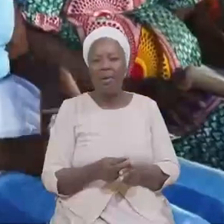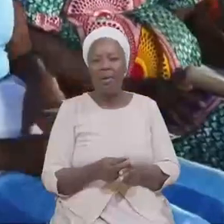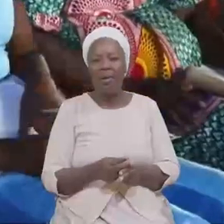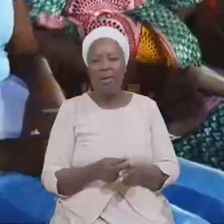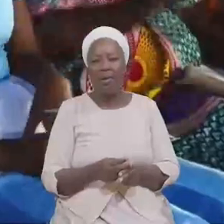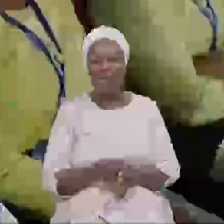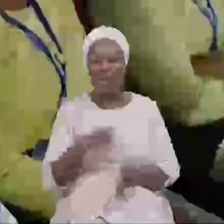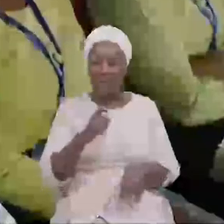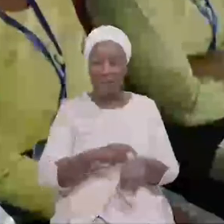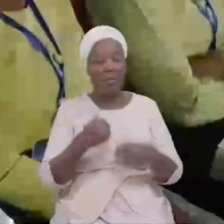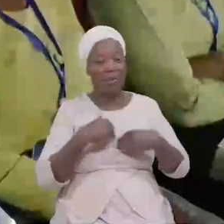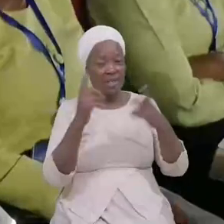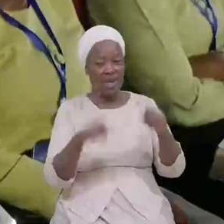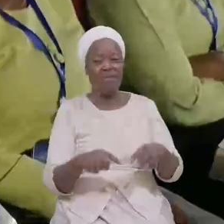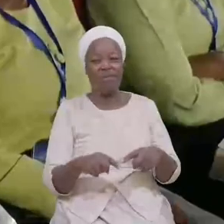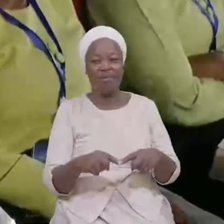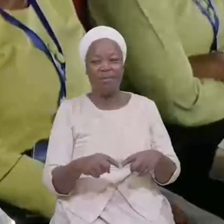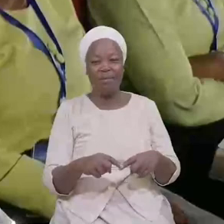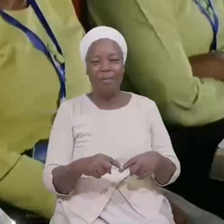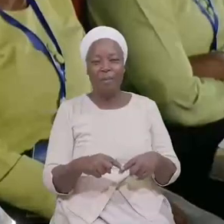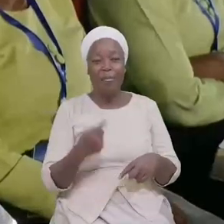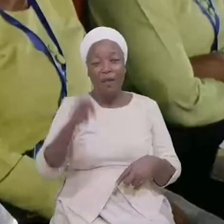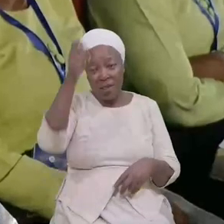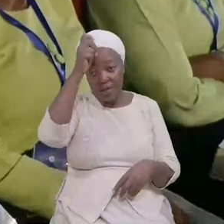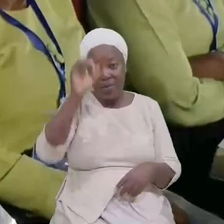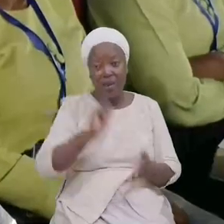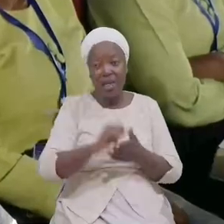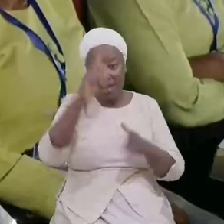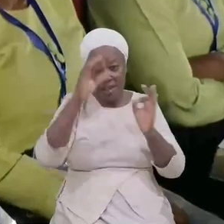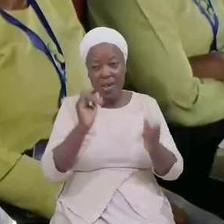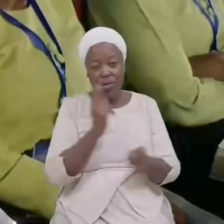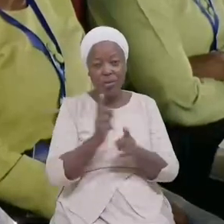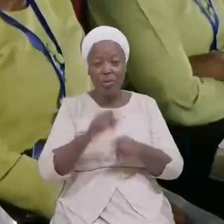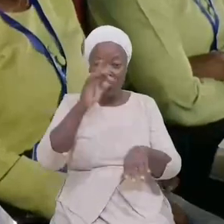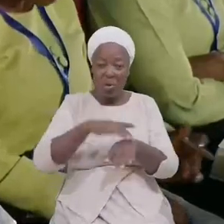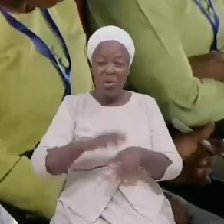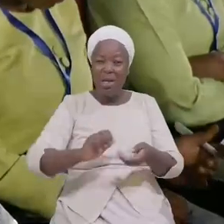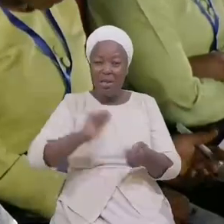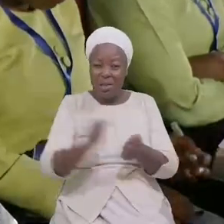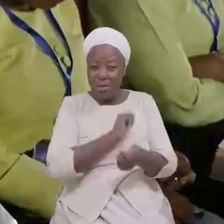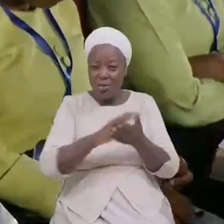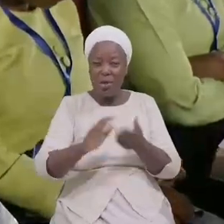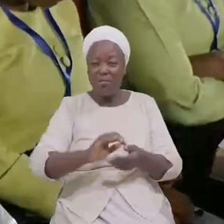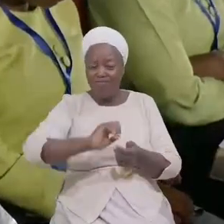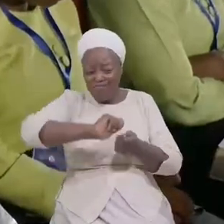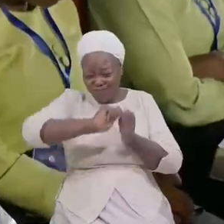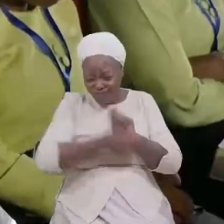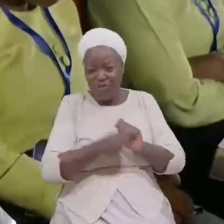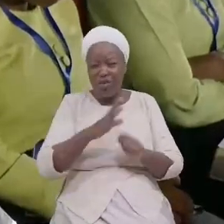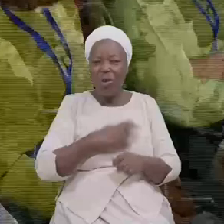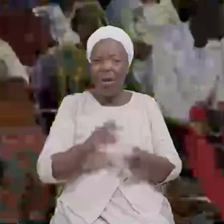L'heure a sonné. Les démons qui te tourmentaient, t'opprimaient,